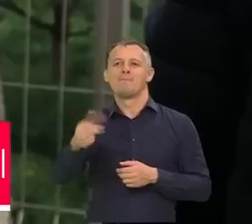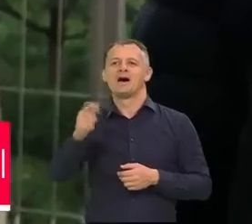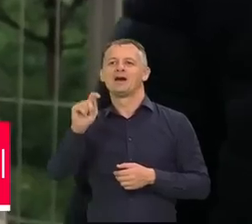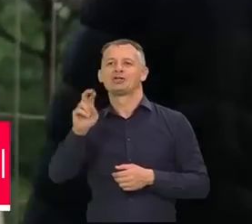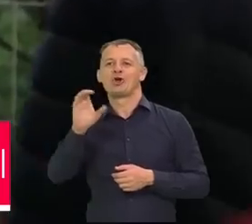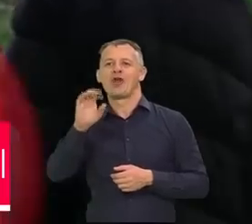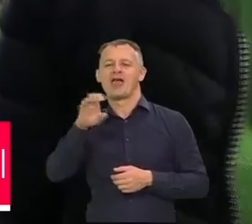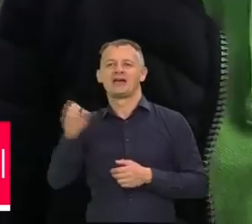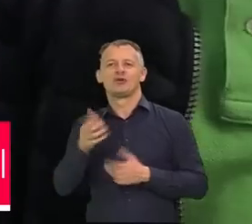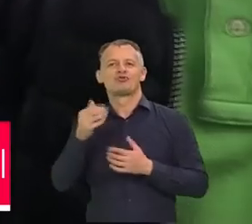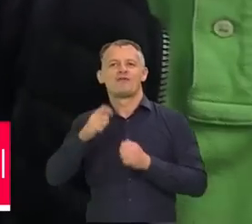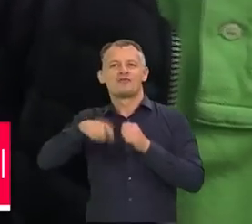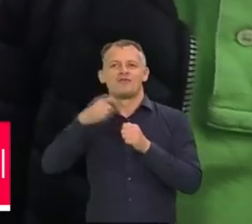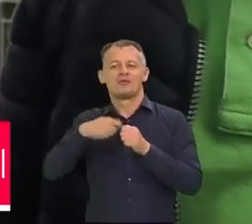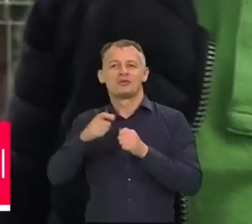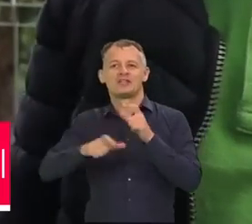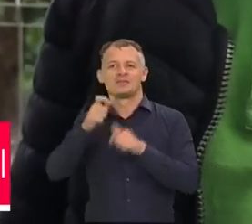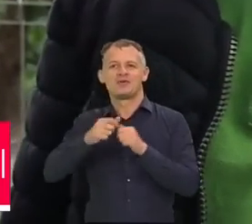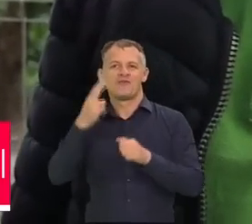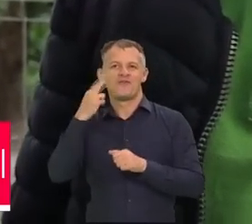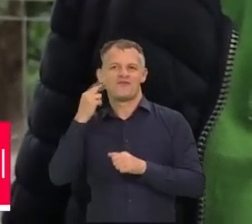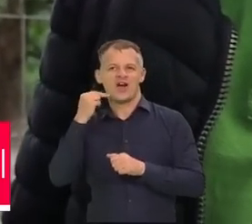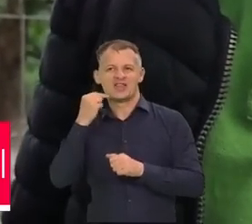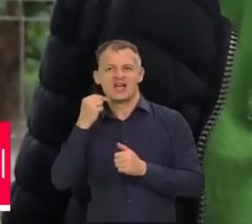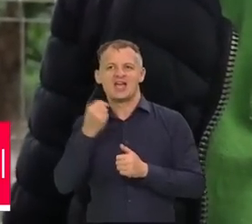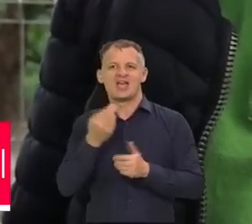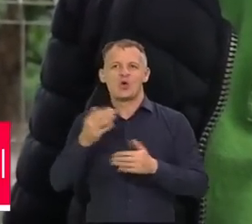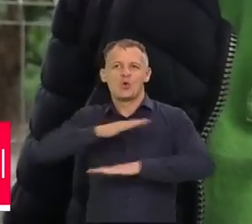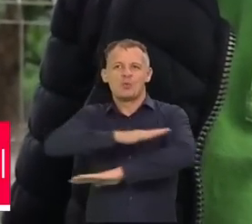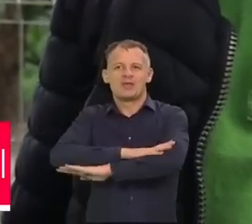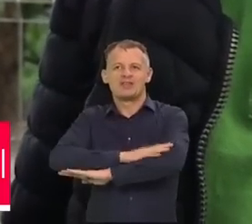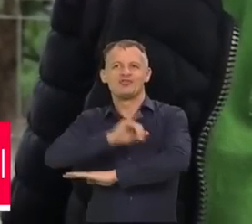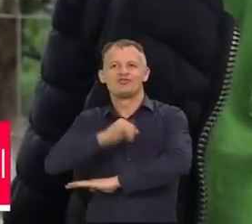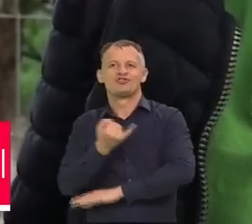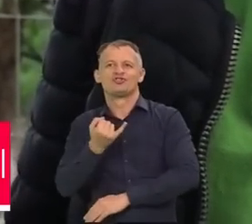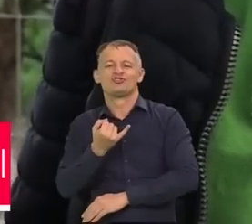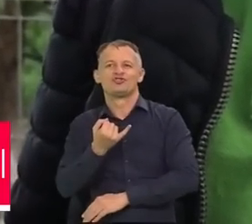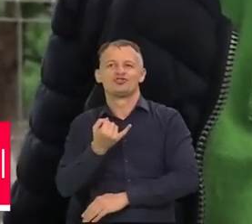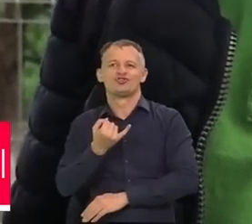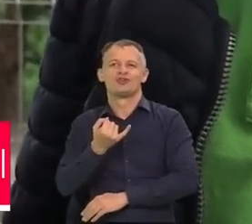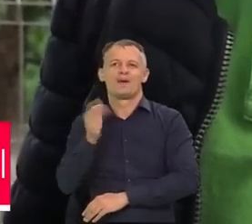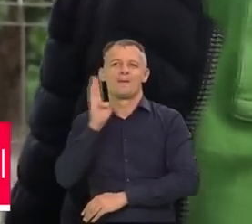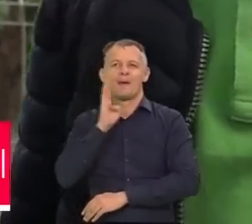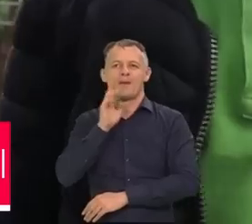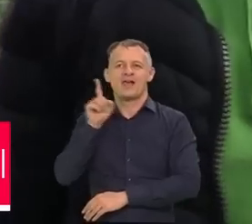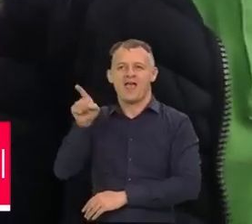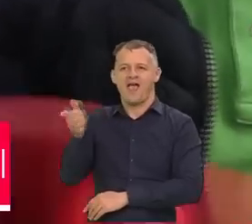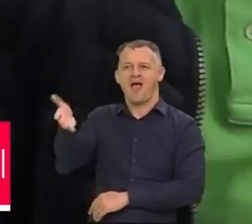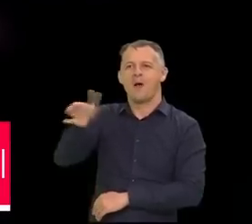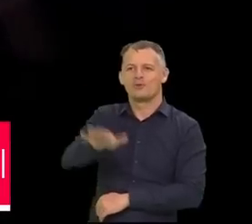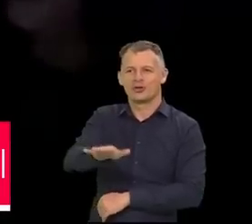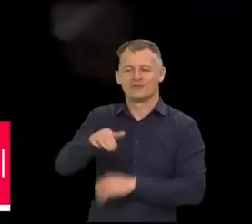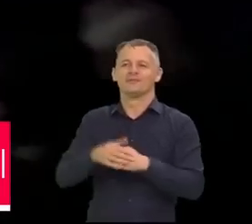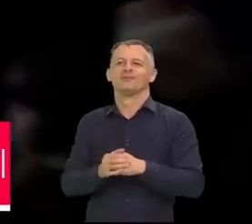ce a fost filmul acesta? Era despre o fitiță cu minte și mama ei a murit.